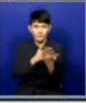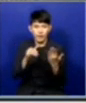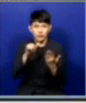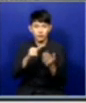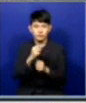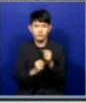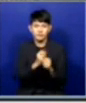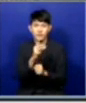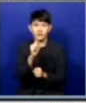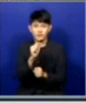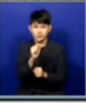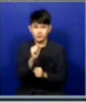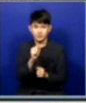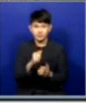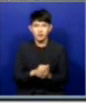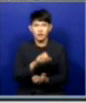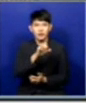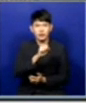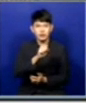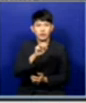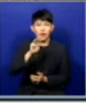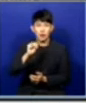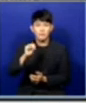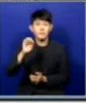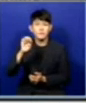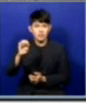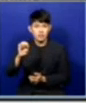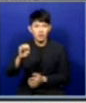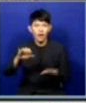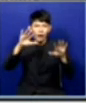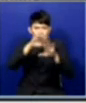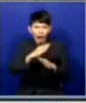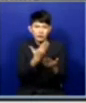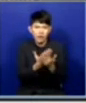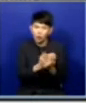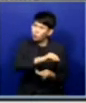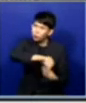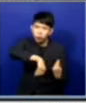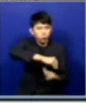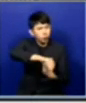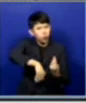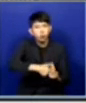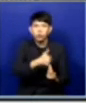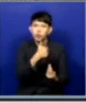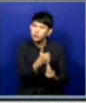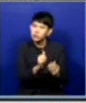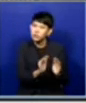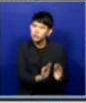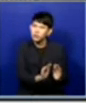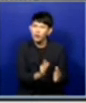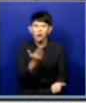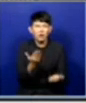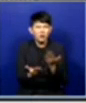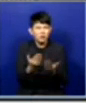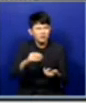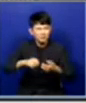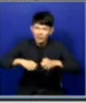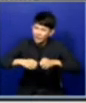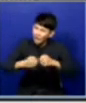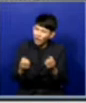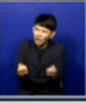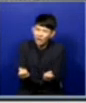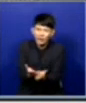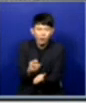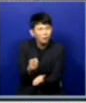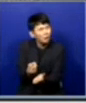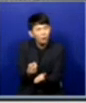ปี SME เป็นอู่ข้าวอู่น้ำหรือเป็นความบอบช้ำที่ย่ำอยู่กับ